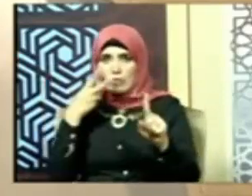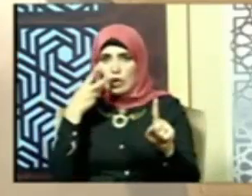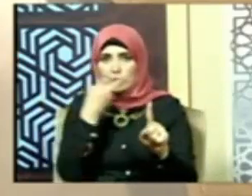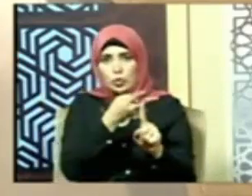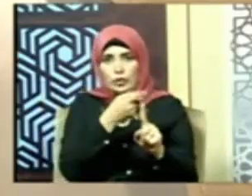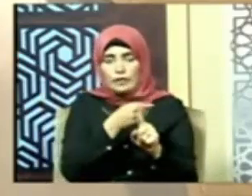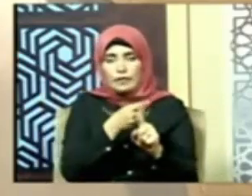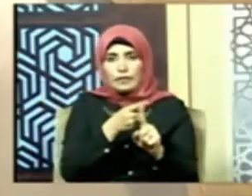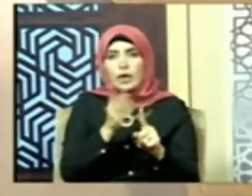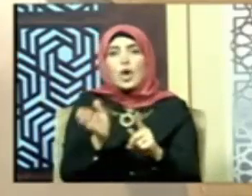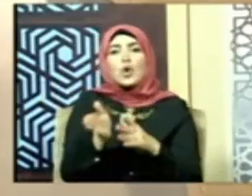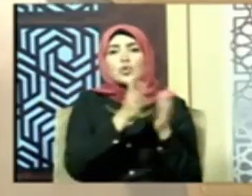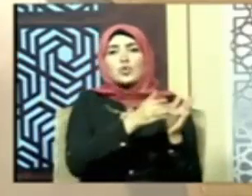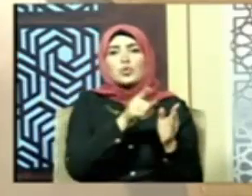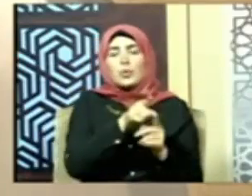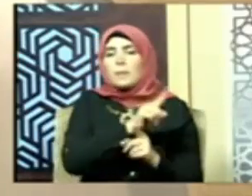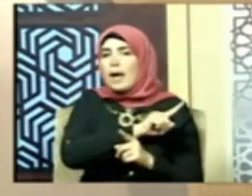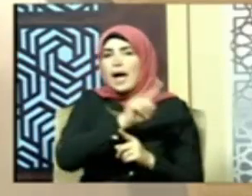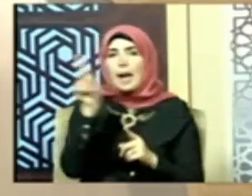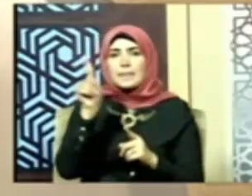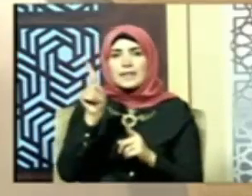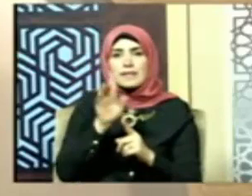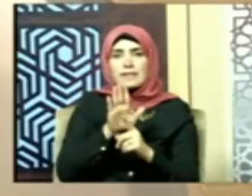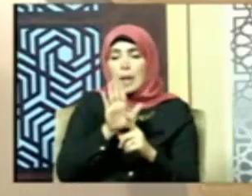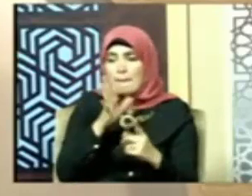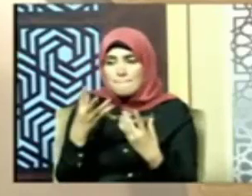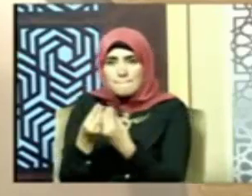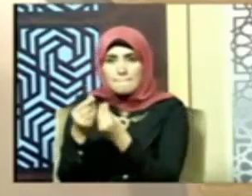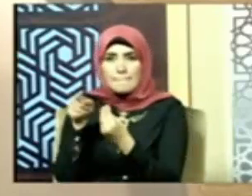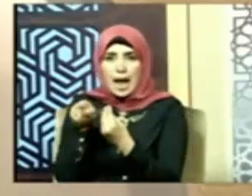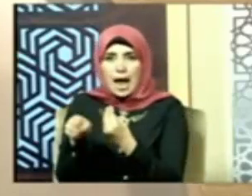ثم لا يجاورونك فيها إلا قليلا